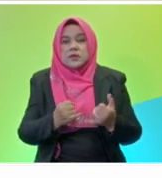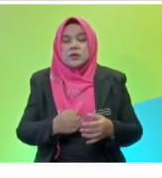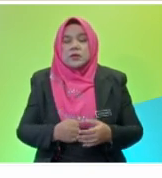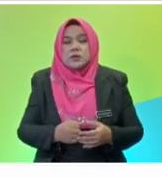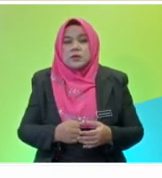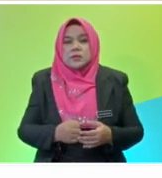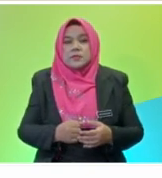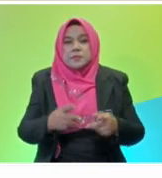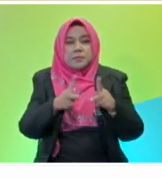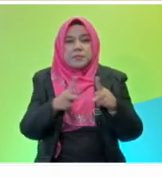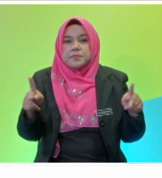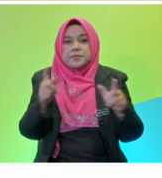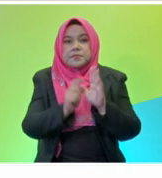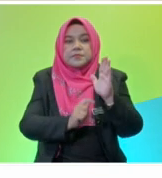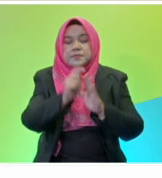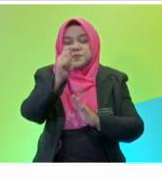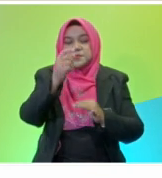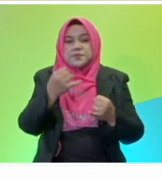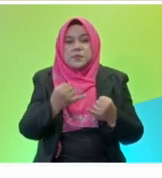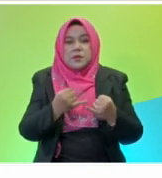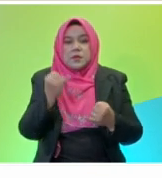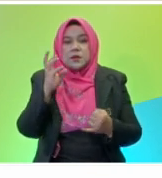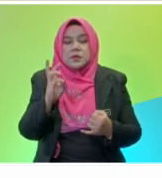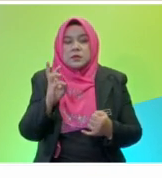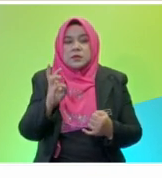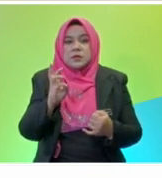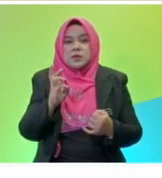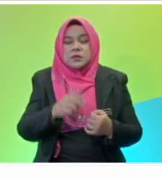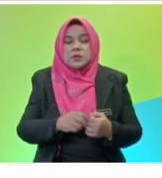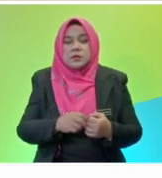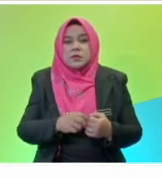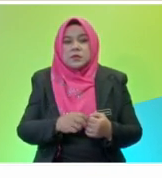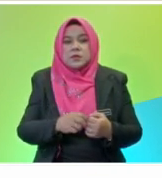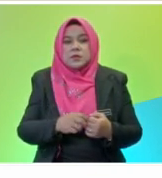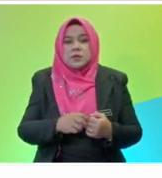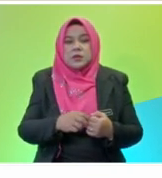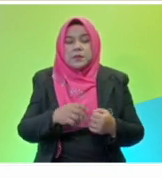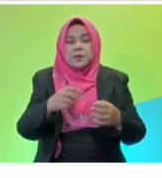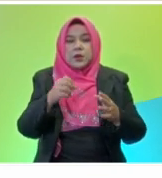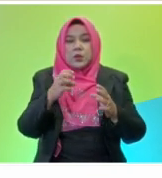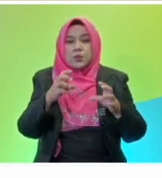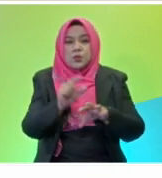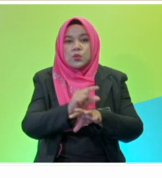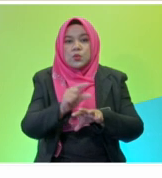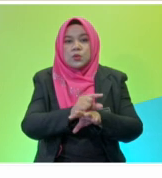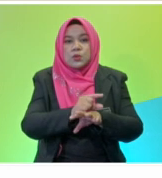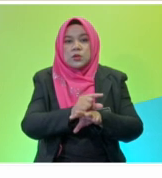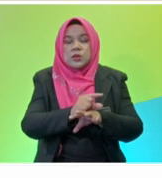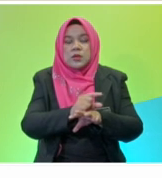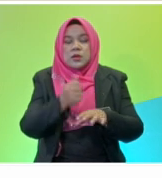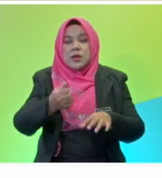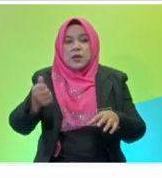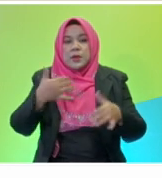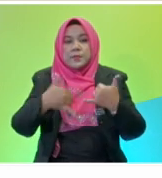paling tinggi tak penguasaan ke-6 bermain alat musik dengan memperhatikan elemen musik secara ekspresif dan konsisten